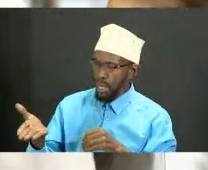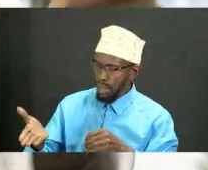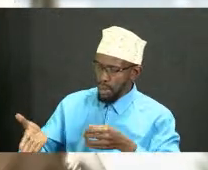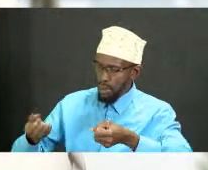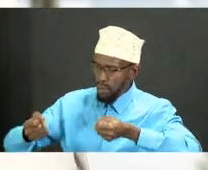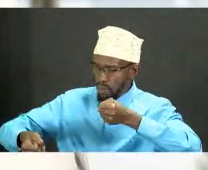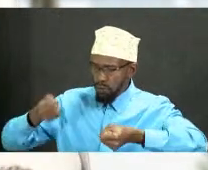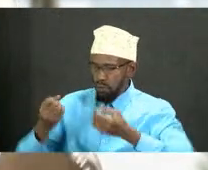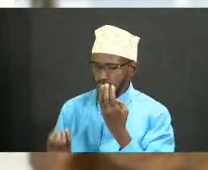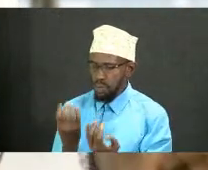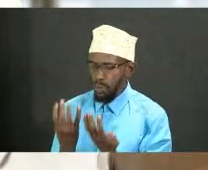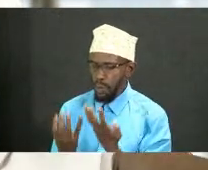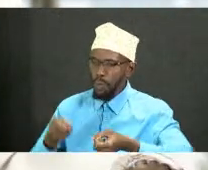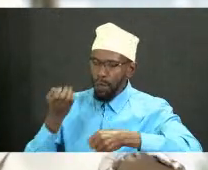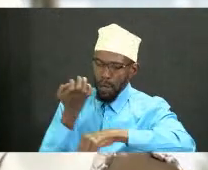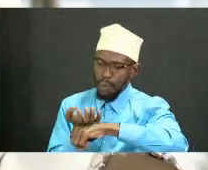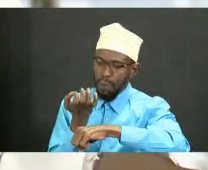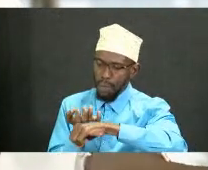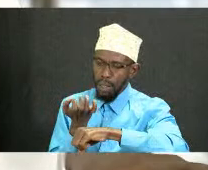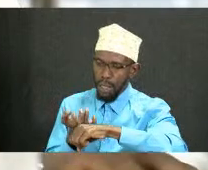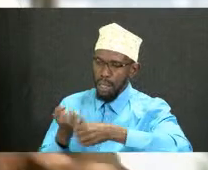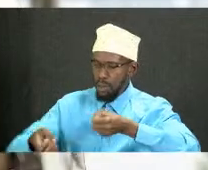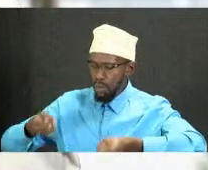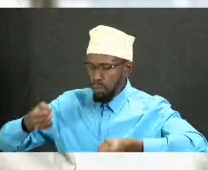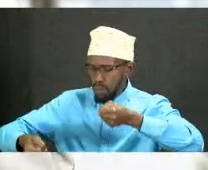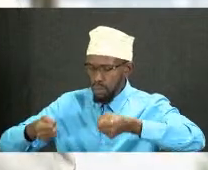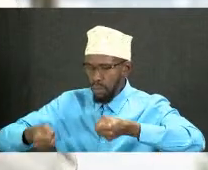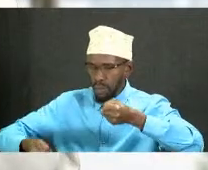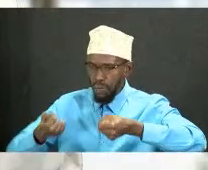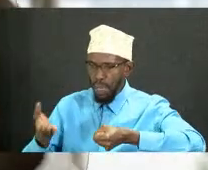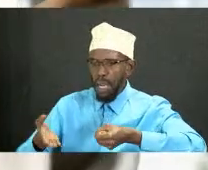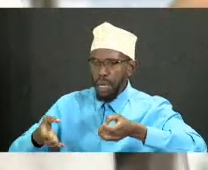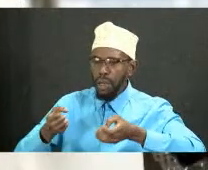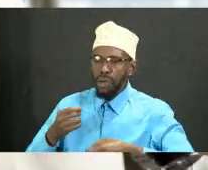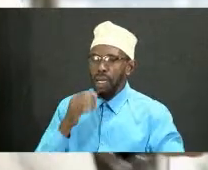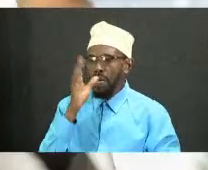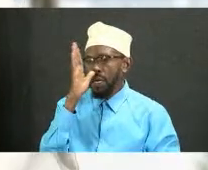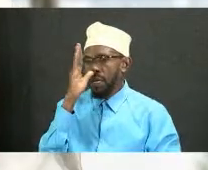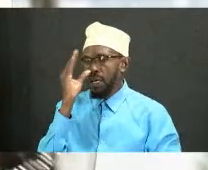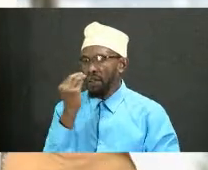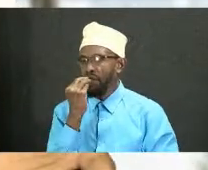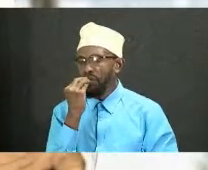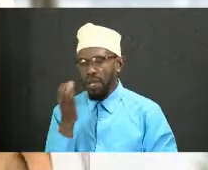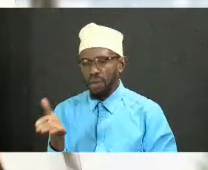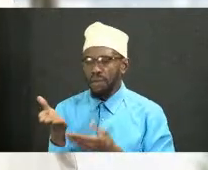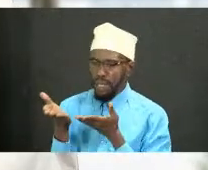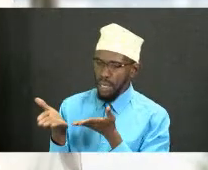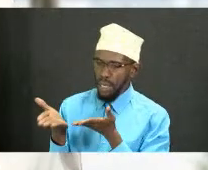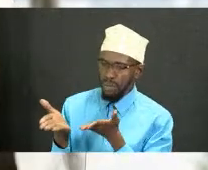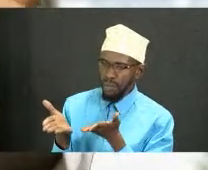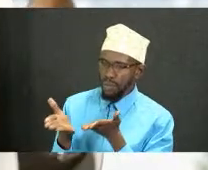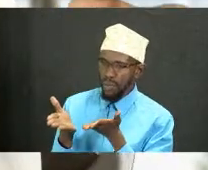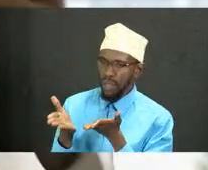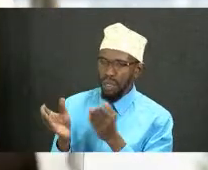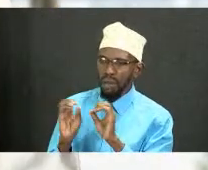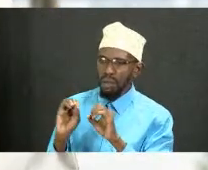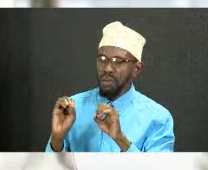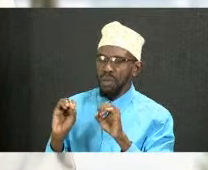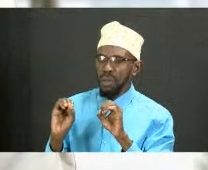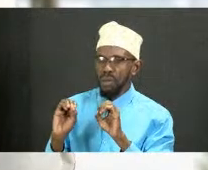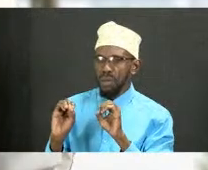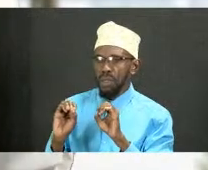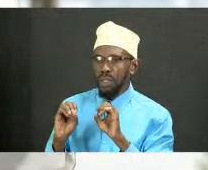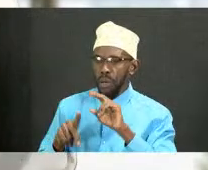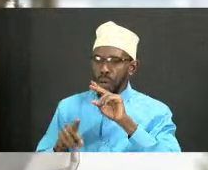nini kile ambacho kinachemka pale, akamwambia nimewekea mawe ili niwadanganye kwamba kuna chakula, nawaambia kuna chakula hivi